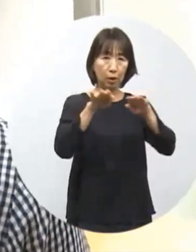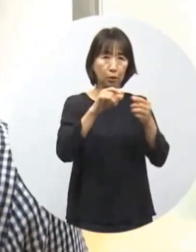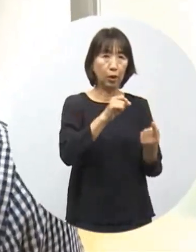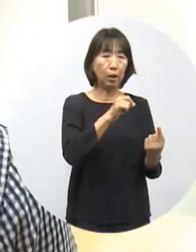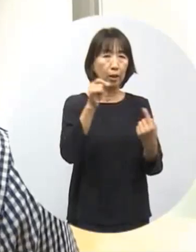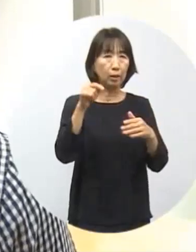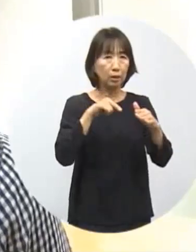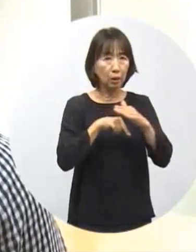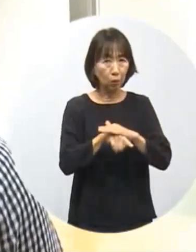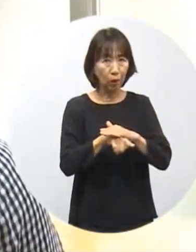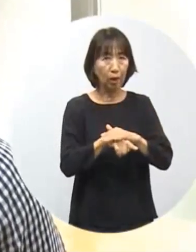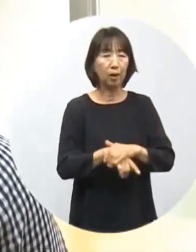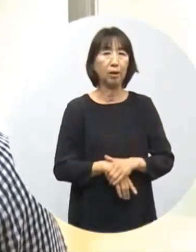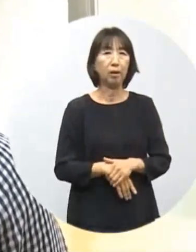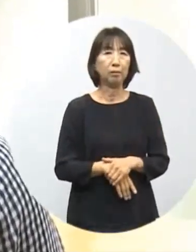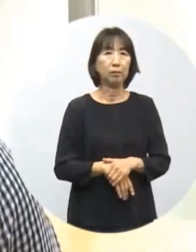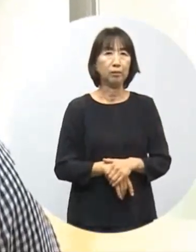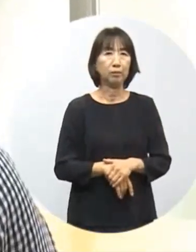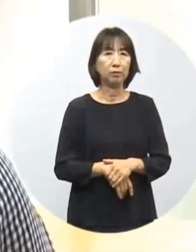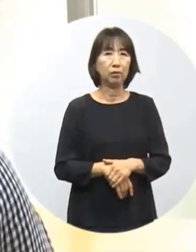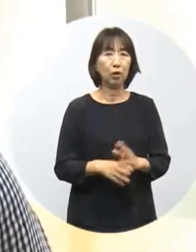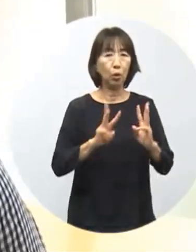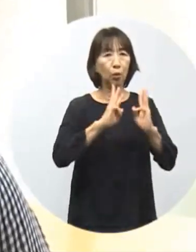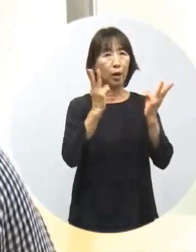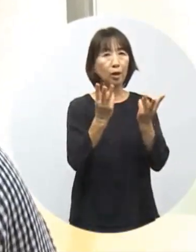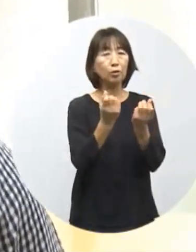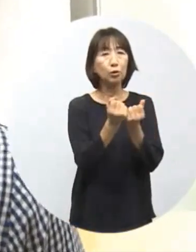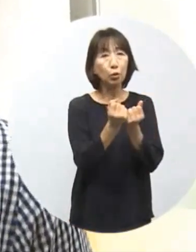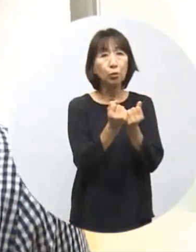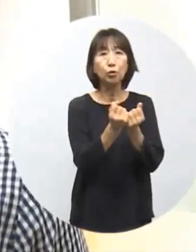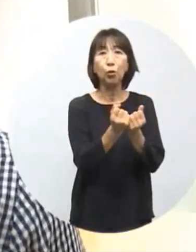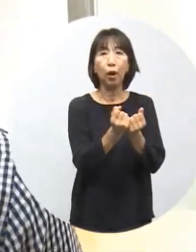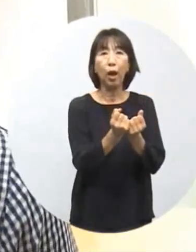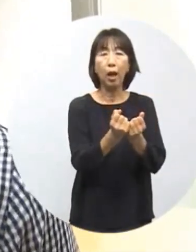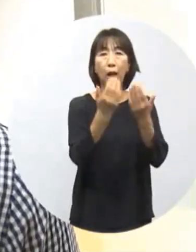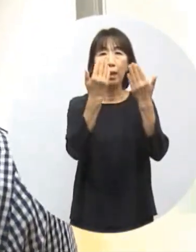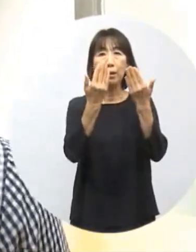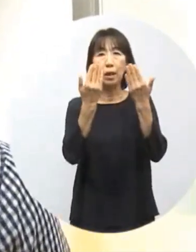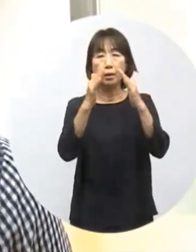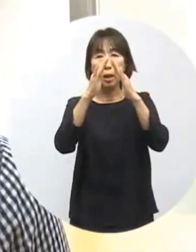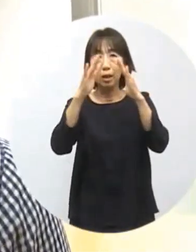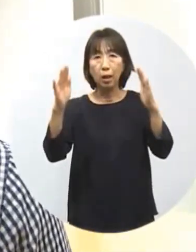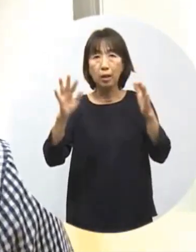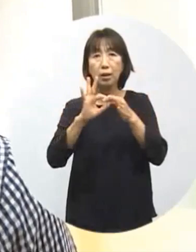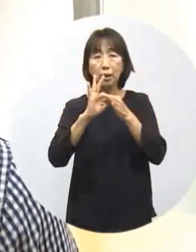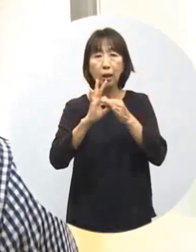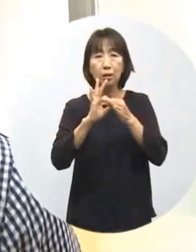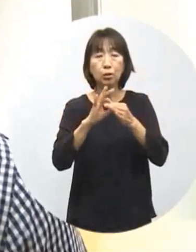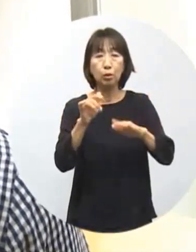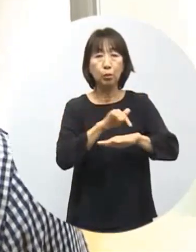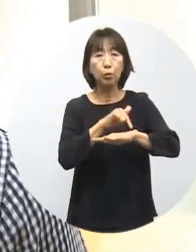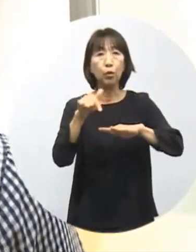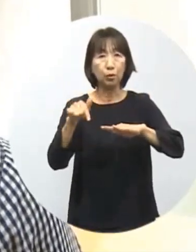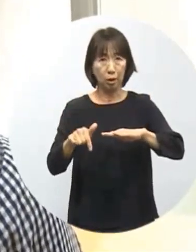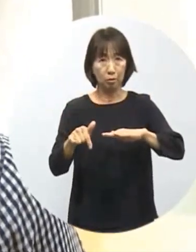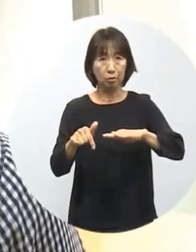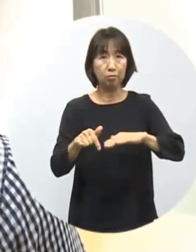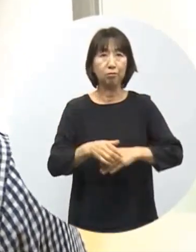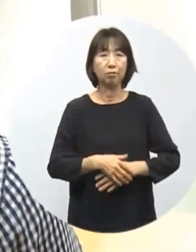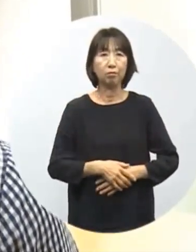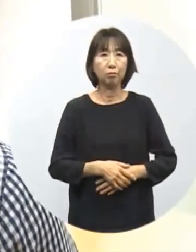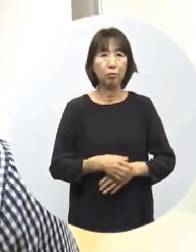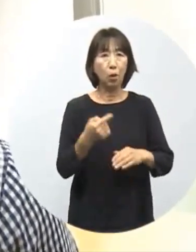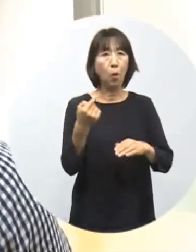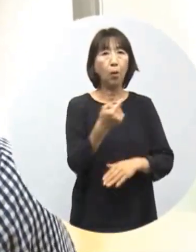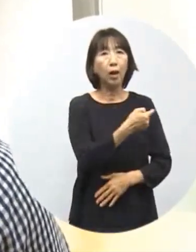は、結構ワークショップとかその展覧会に関しての関連プログラムが結構